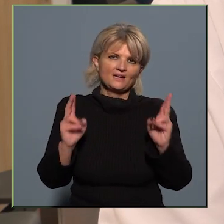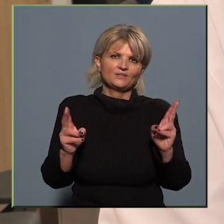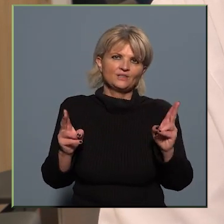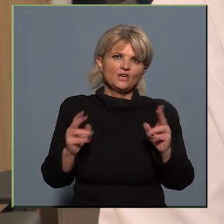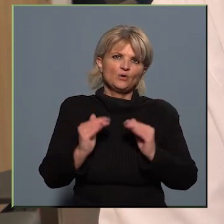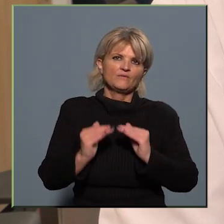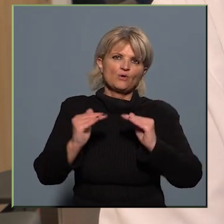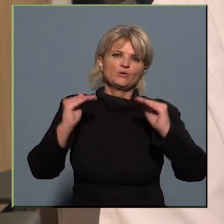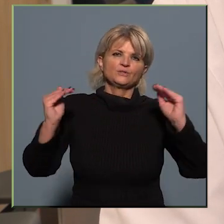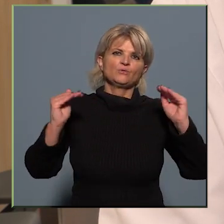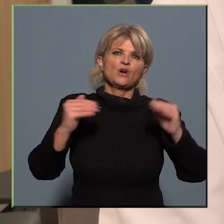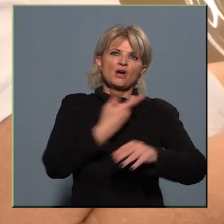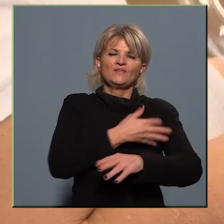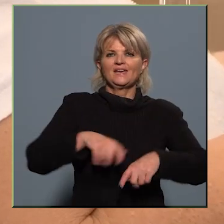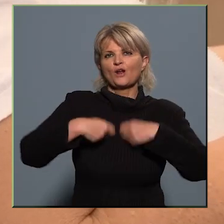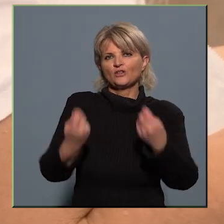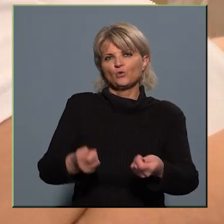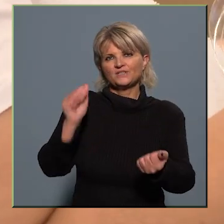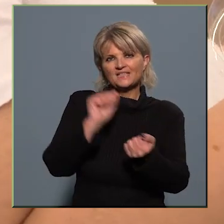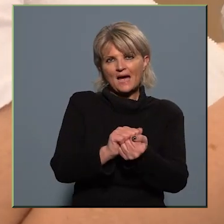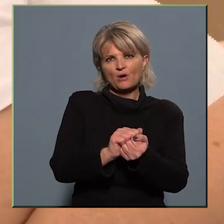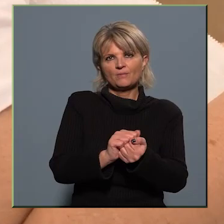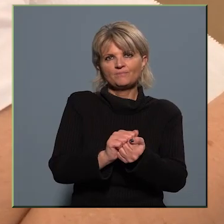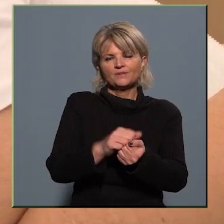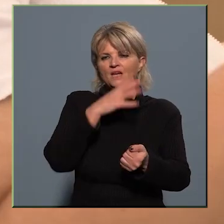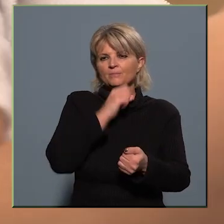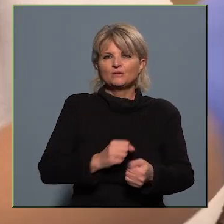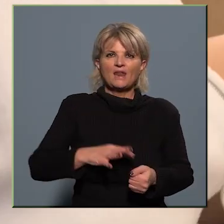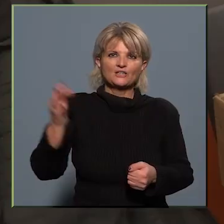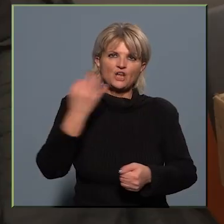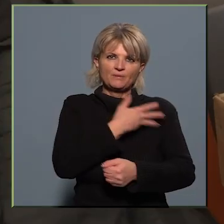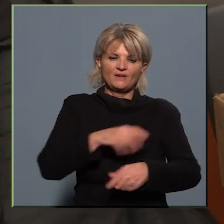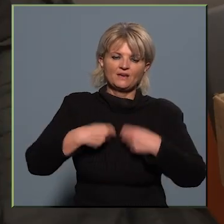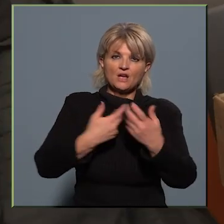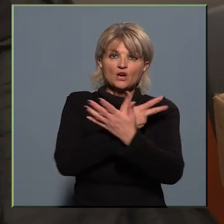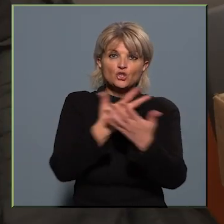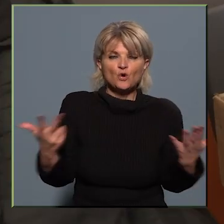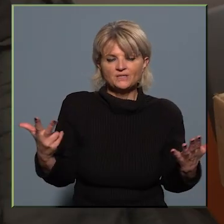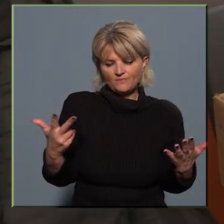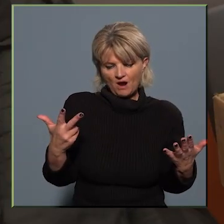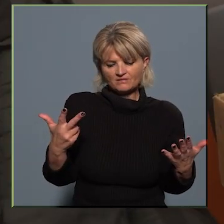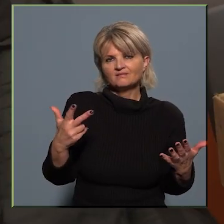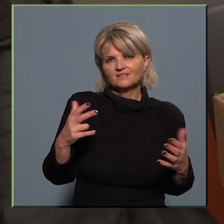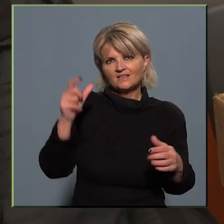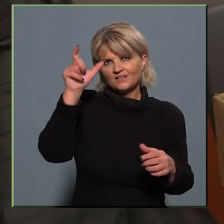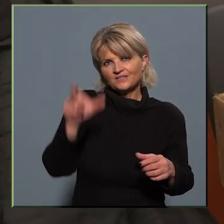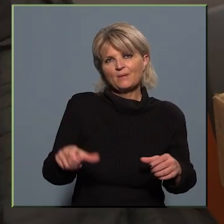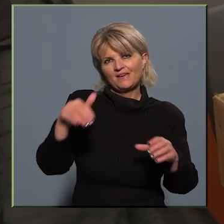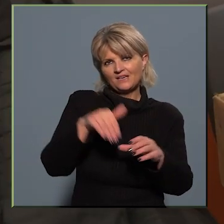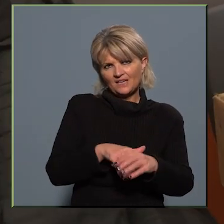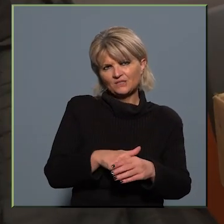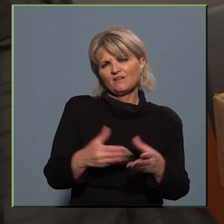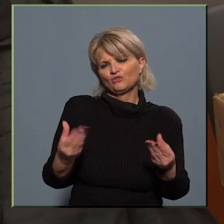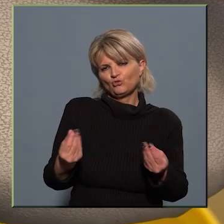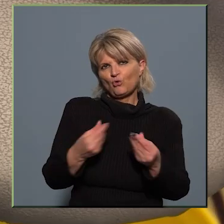hogy fokozzuk a donoroknak a számát. A mikulásnapi véradáson 80 véradó donor vett részt, ami igen magas